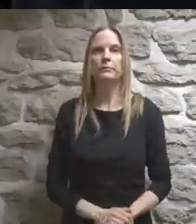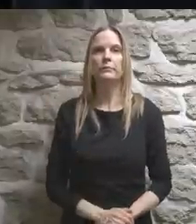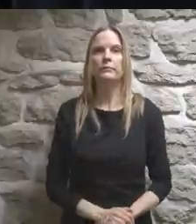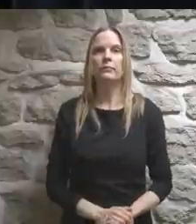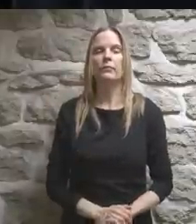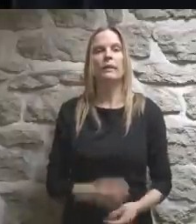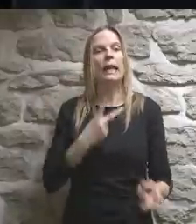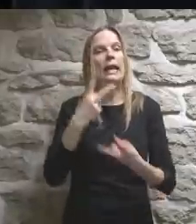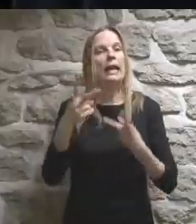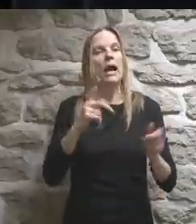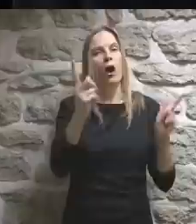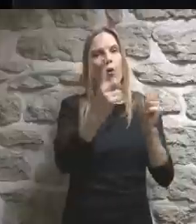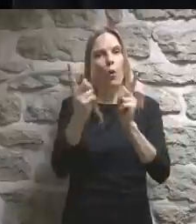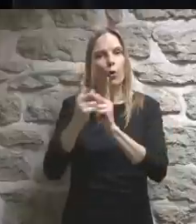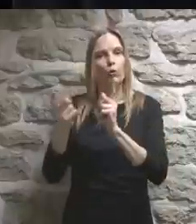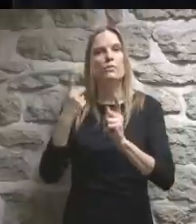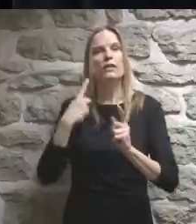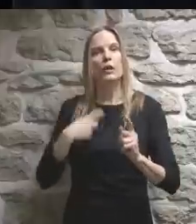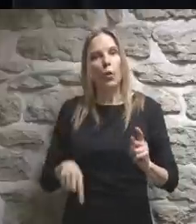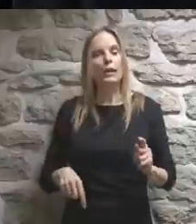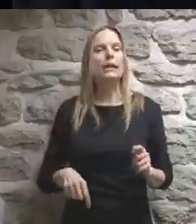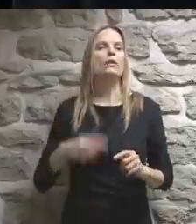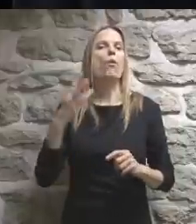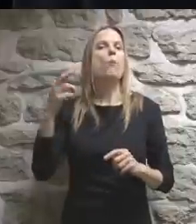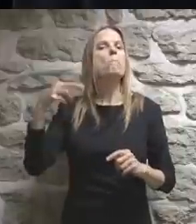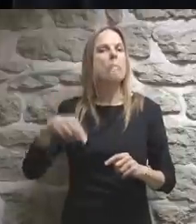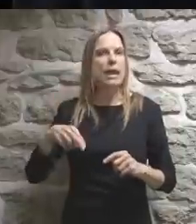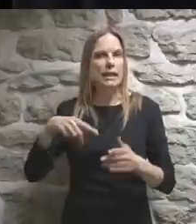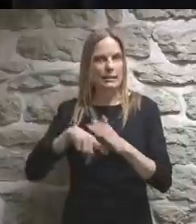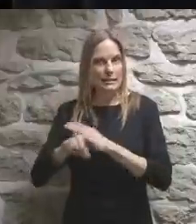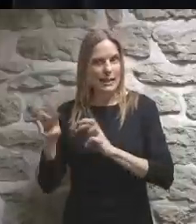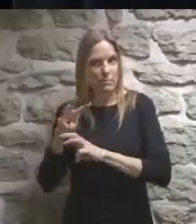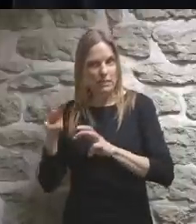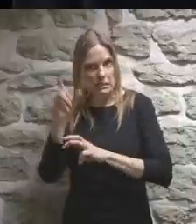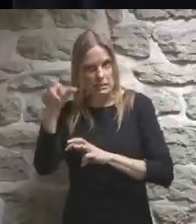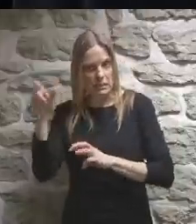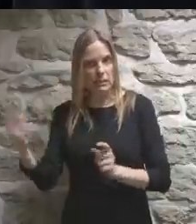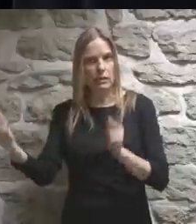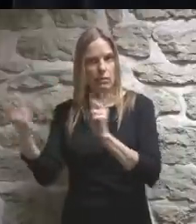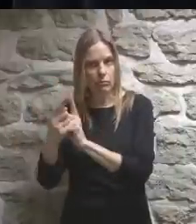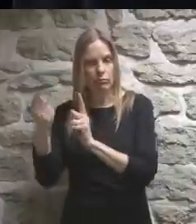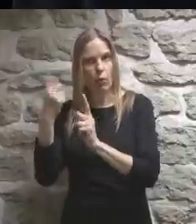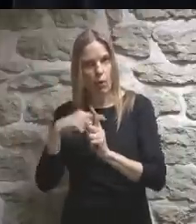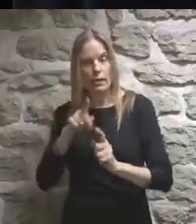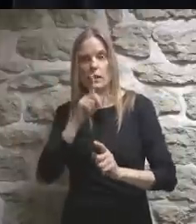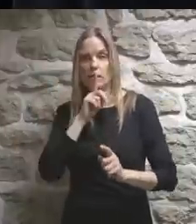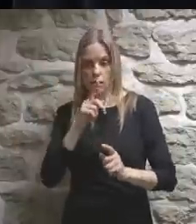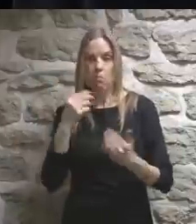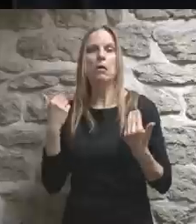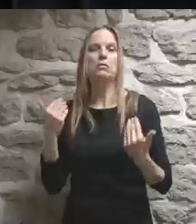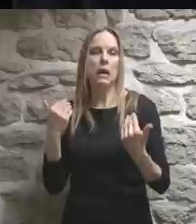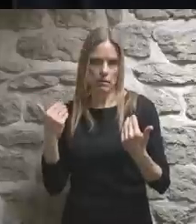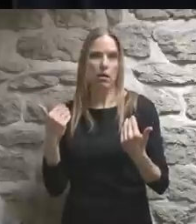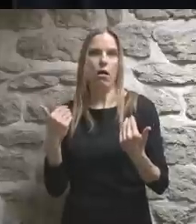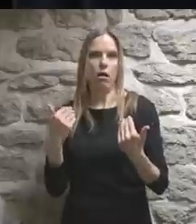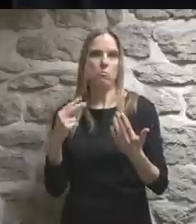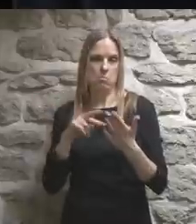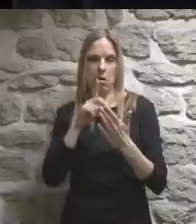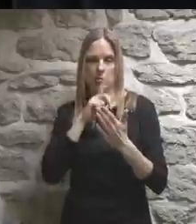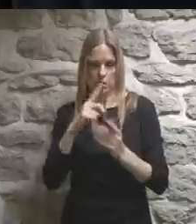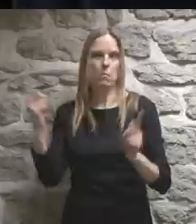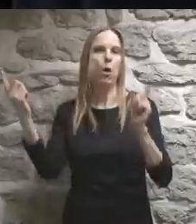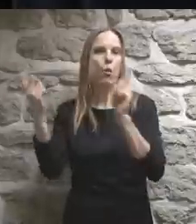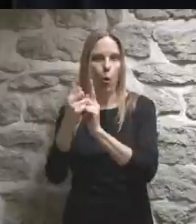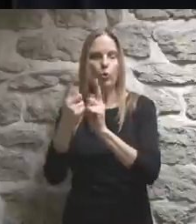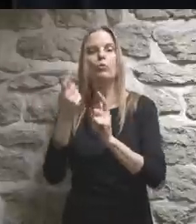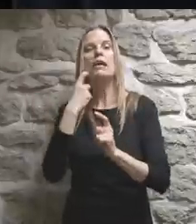erinevad kohtumised ka 3B siseministritega. On ka täna plaanis 3B siseministritega kohtumine suhelda ka